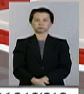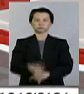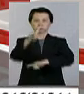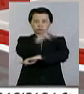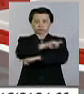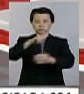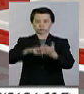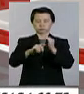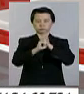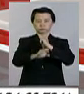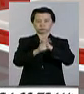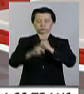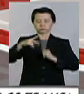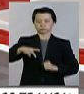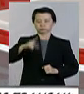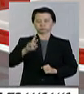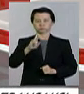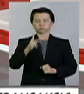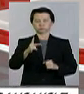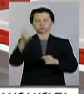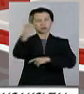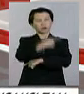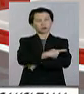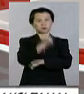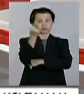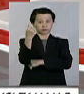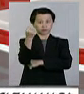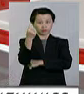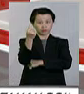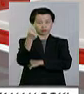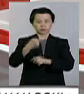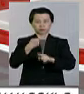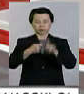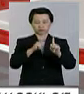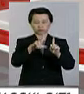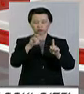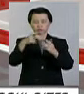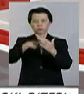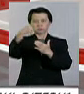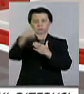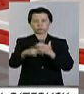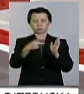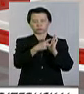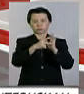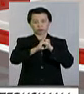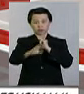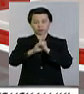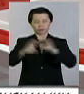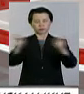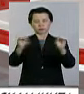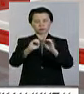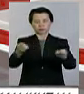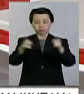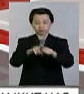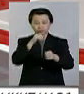Baik, hari ini kempen PRK Parlimen Port Dickson masuk hari yang ke-11. Daripada 130 program kempen yang berlangsung, tiada